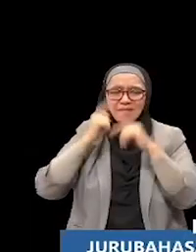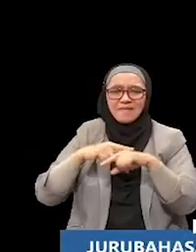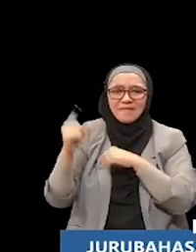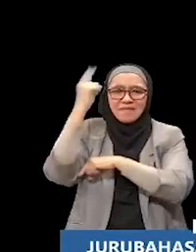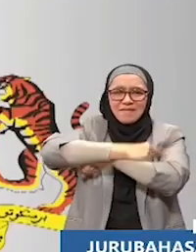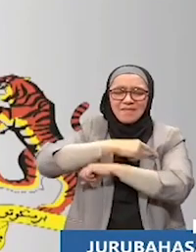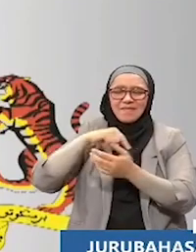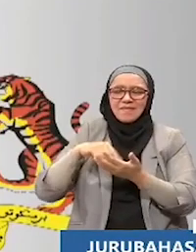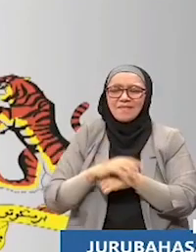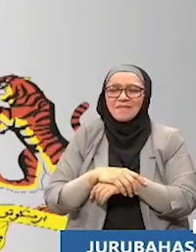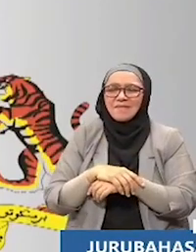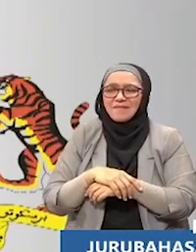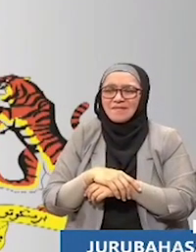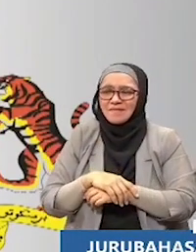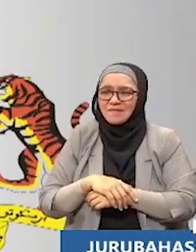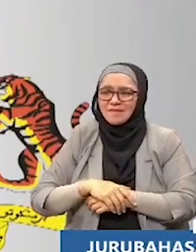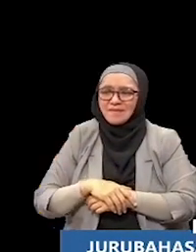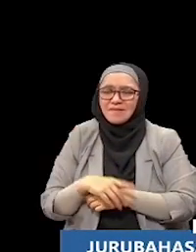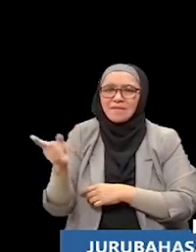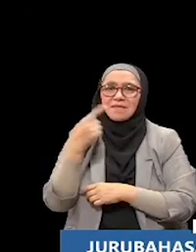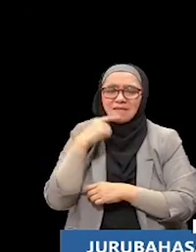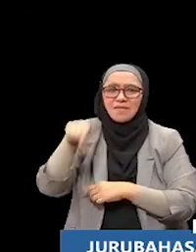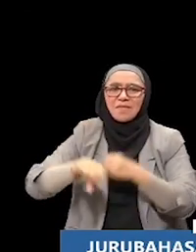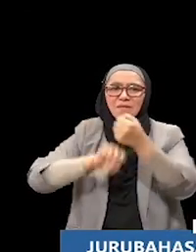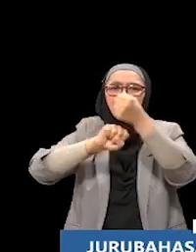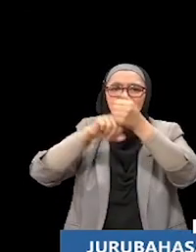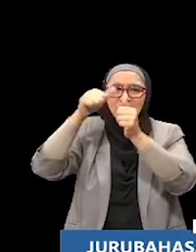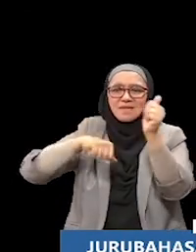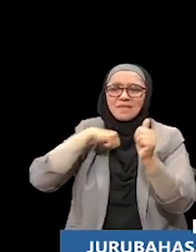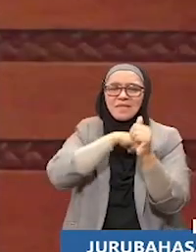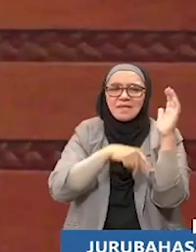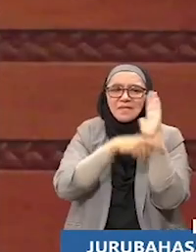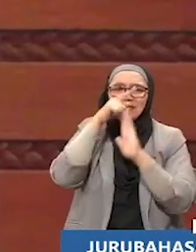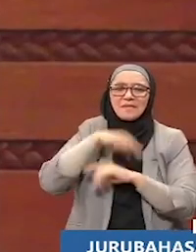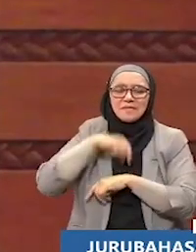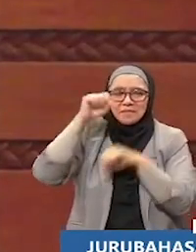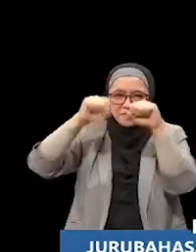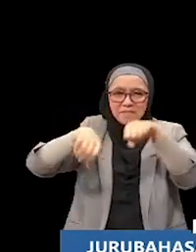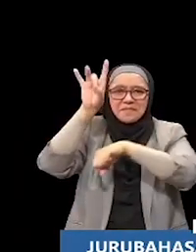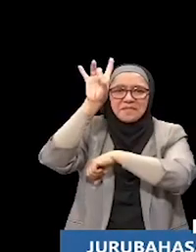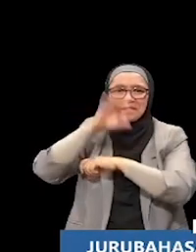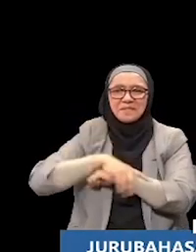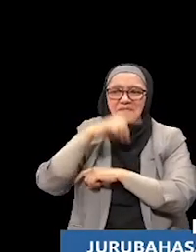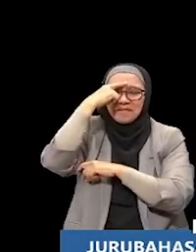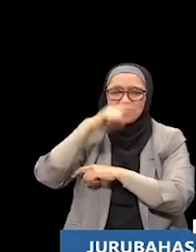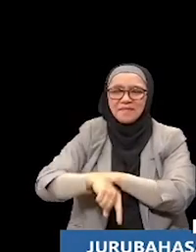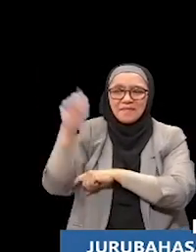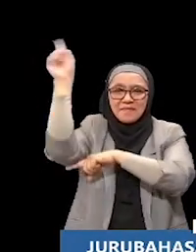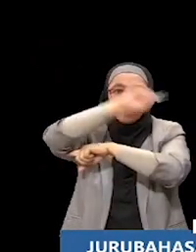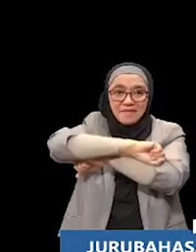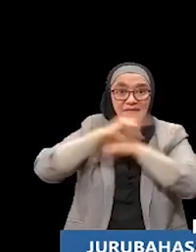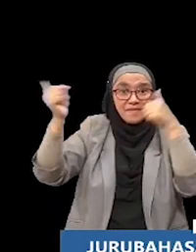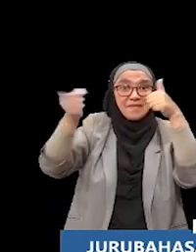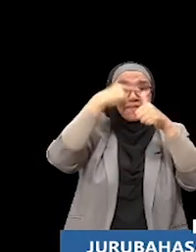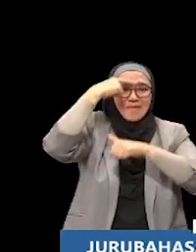izin. Kena sponsor pada setiap ahli parlimen. Boleh, insyaAllah. Bagi meraihkan hari bersejarah ini, hari pertama